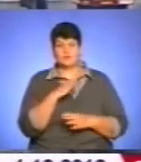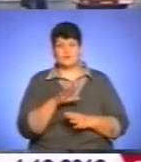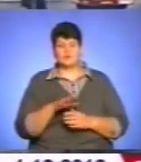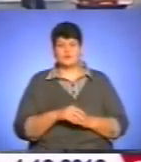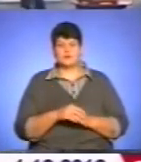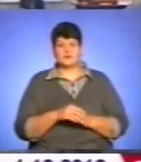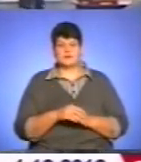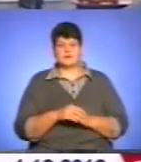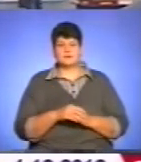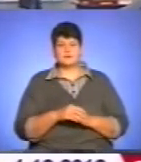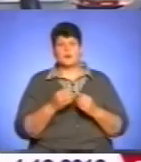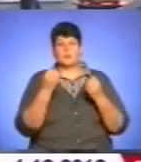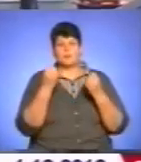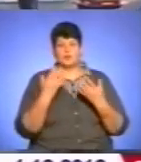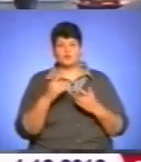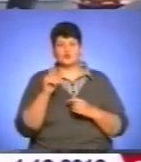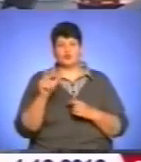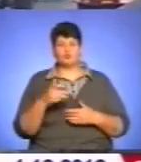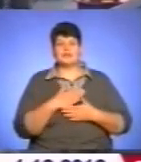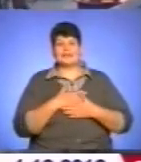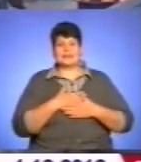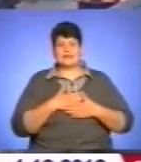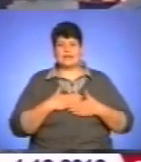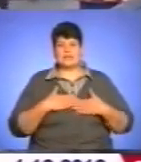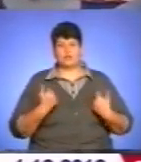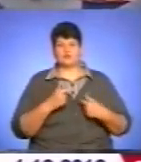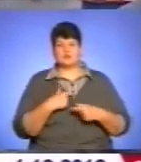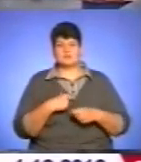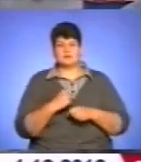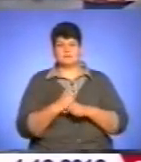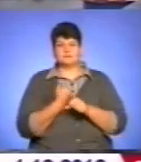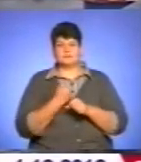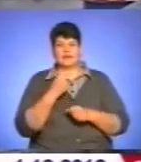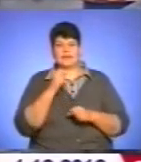не хочуть люди просто кинути. А чому не п'ють